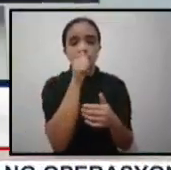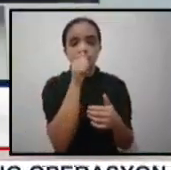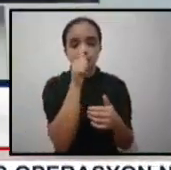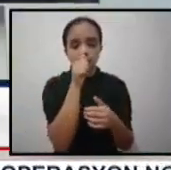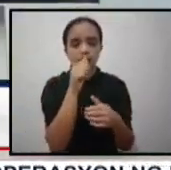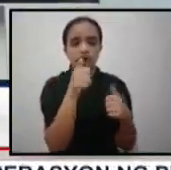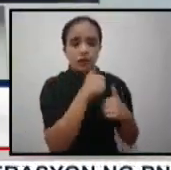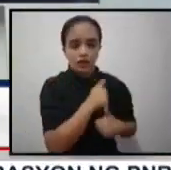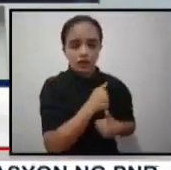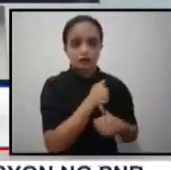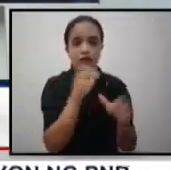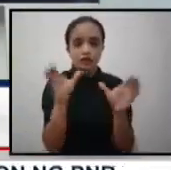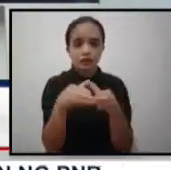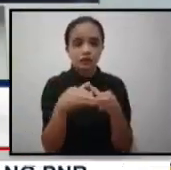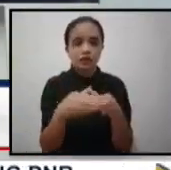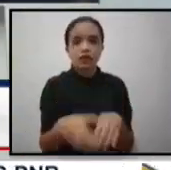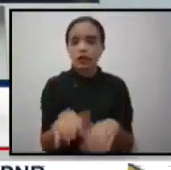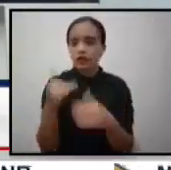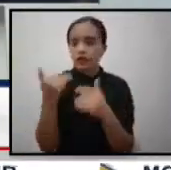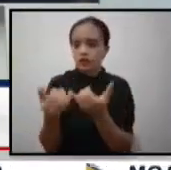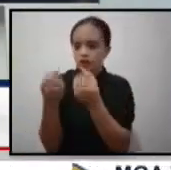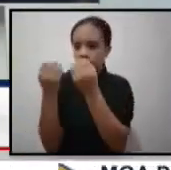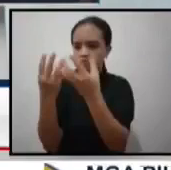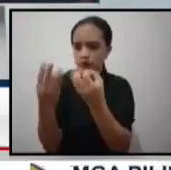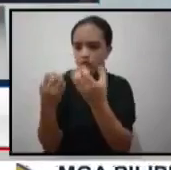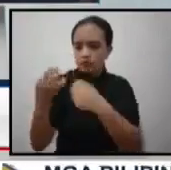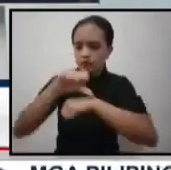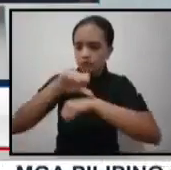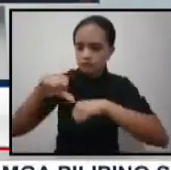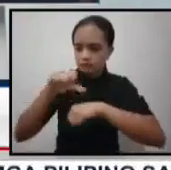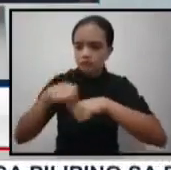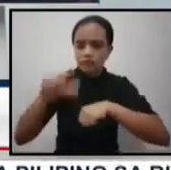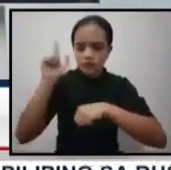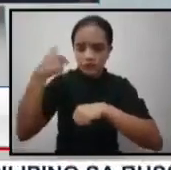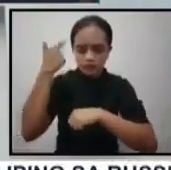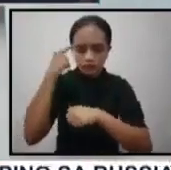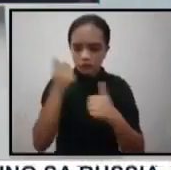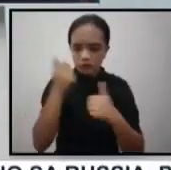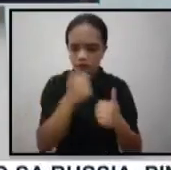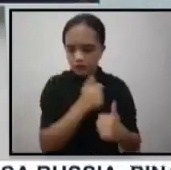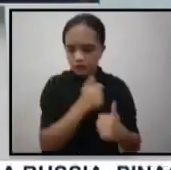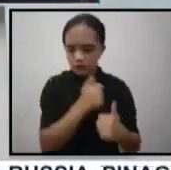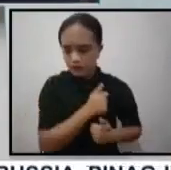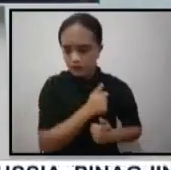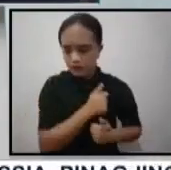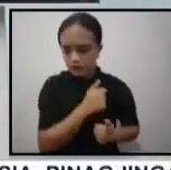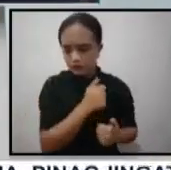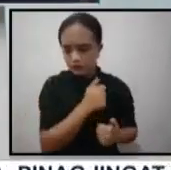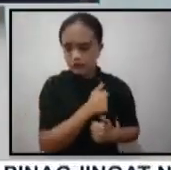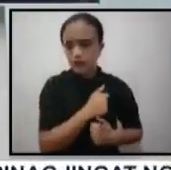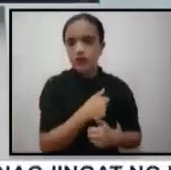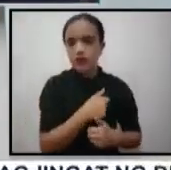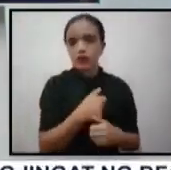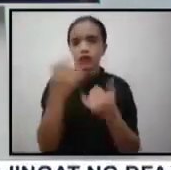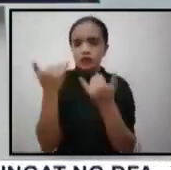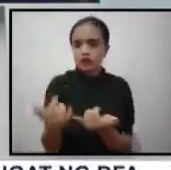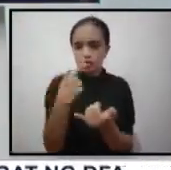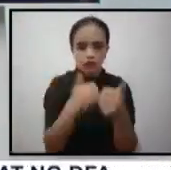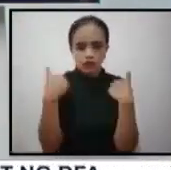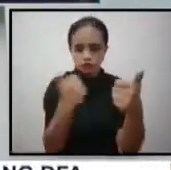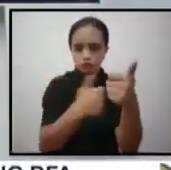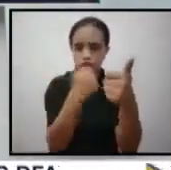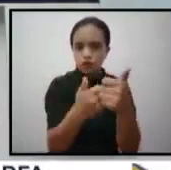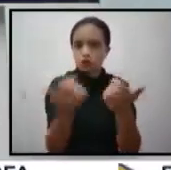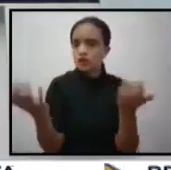panig ng gobyerno, sir. At sinasabi nyo nga rin po, may hot pursuit operation. Nasaan po ngayon? May lead na po ba kayo kung nasaan ngayon